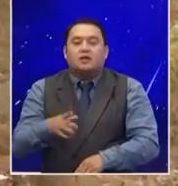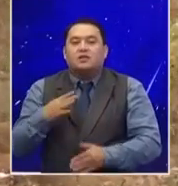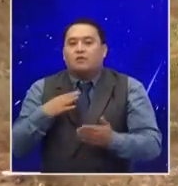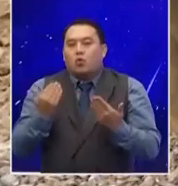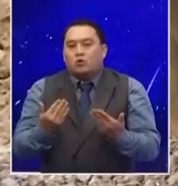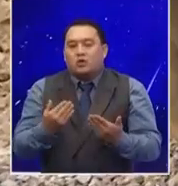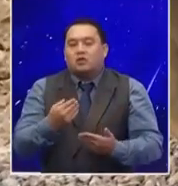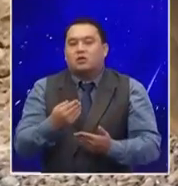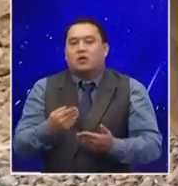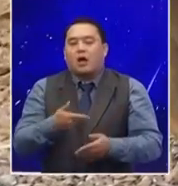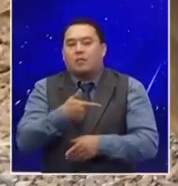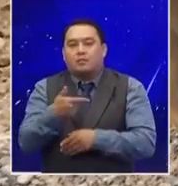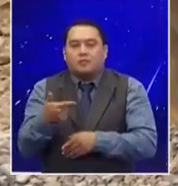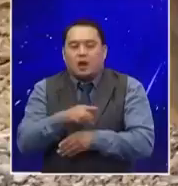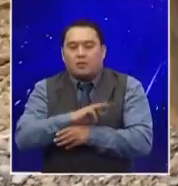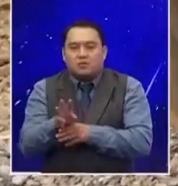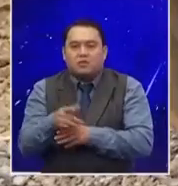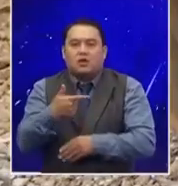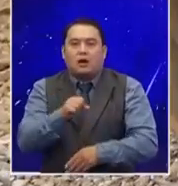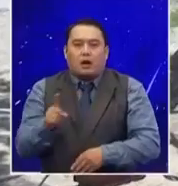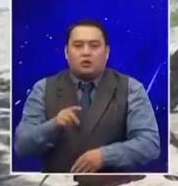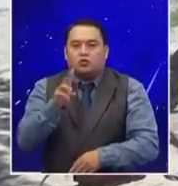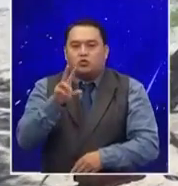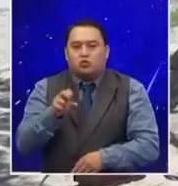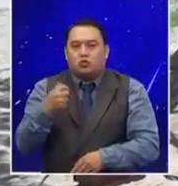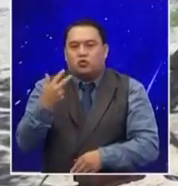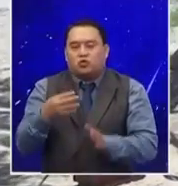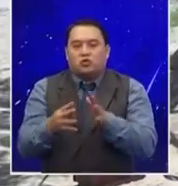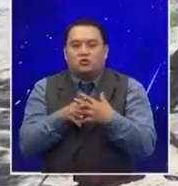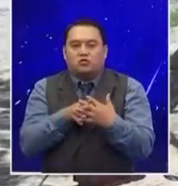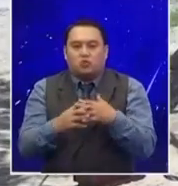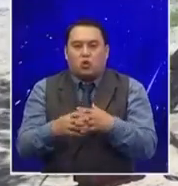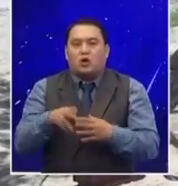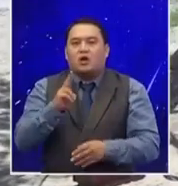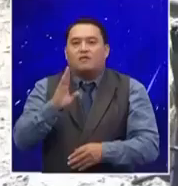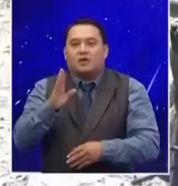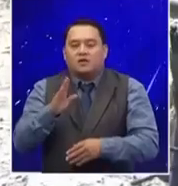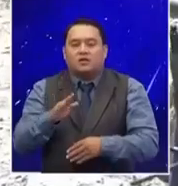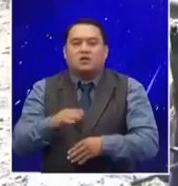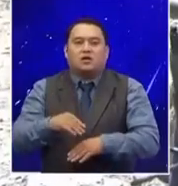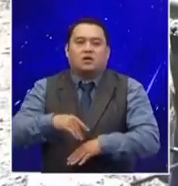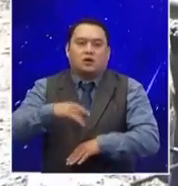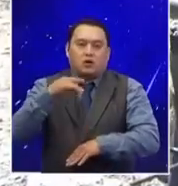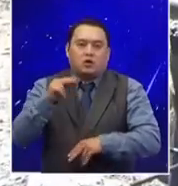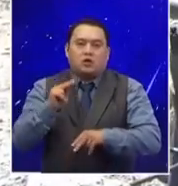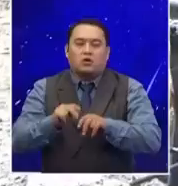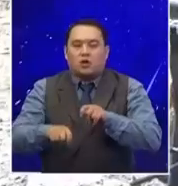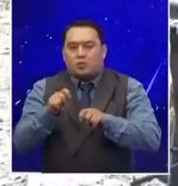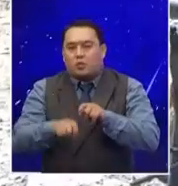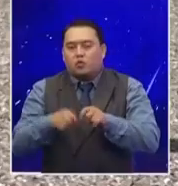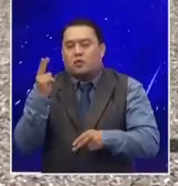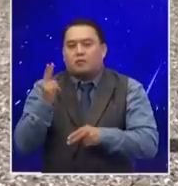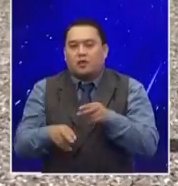сегодня голубым топливом обеспечены 144 населенных пункта. Завершаются работы внутриквартирных сетей областного центра по четвертой очереди.